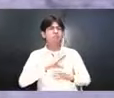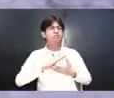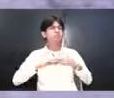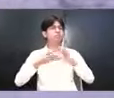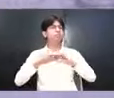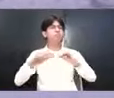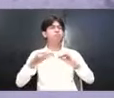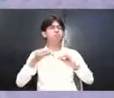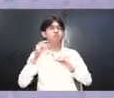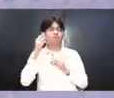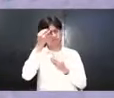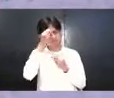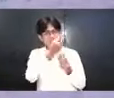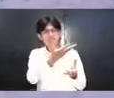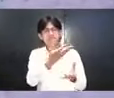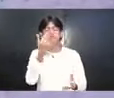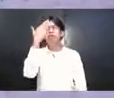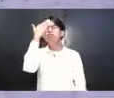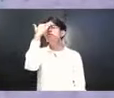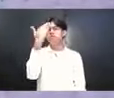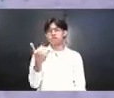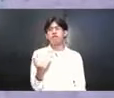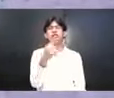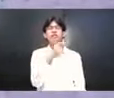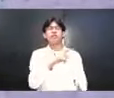Bakit? Ito yung kwento, ha?